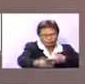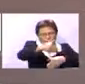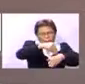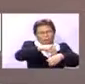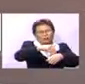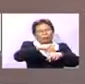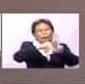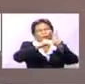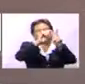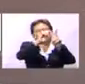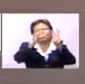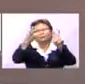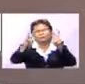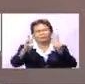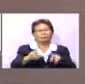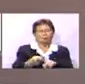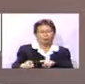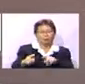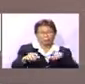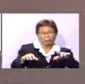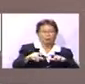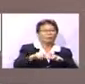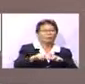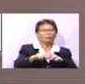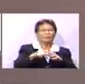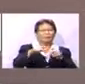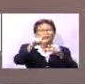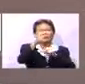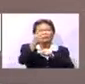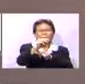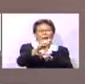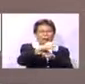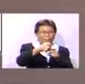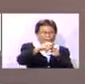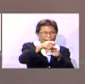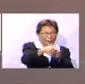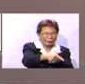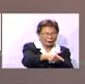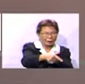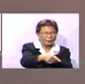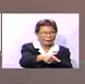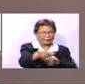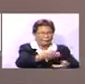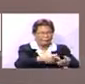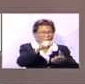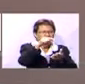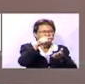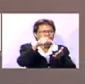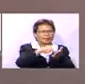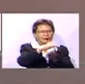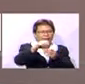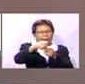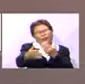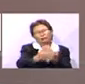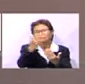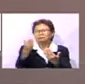pada 2016. Namun hasil pelaksanaan PIN and Pay, kerajaan yakin urusan transaksi akan lebih selamat sekaligus